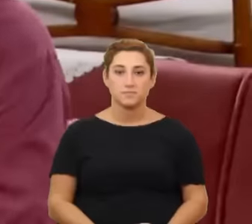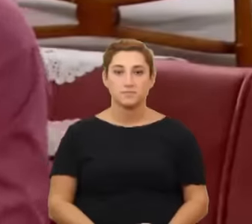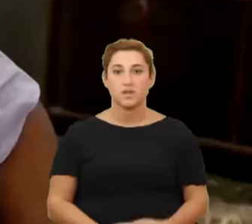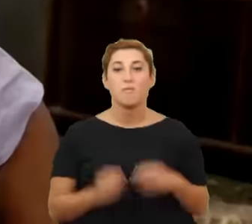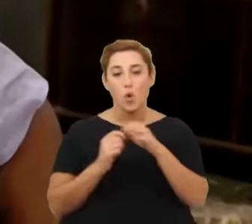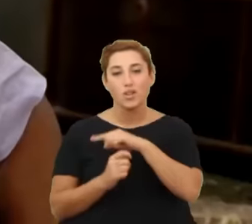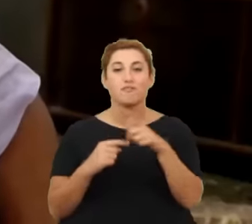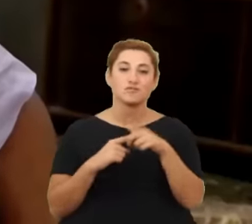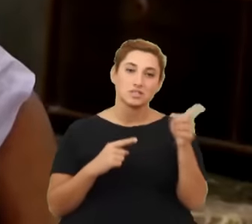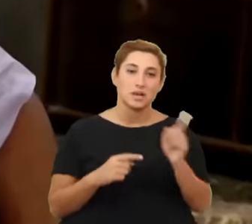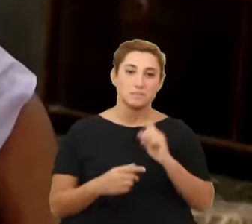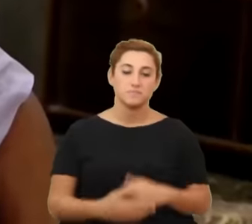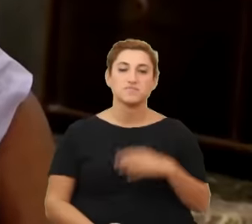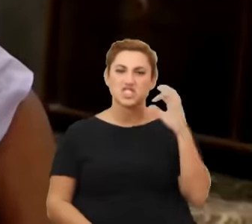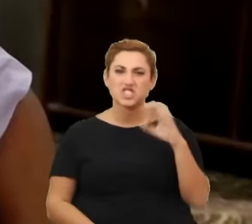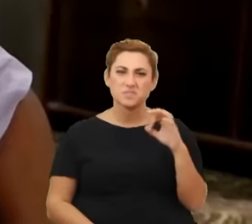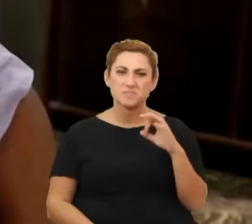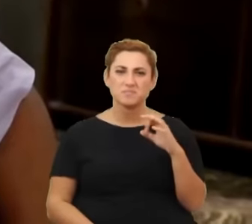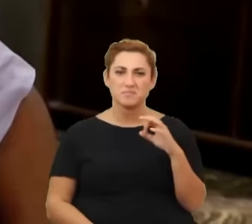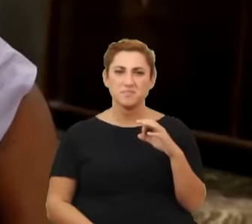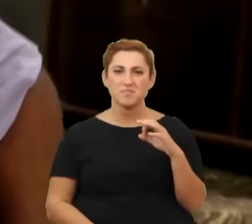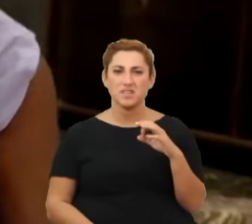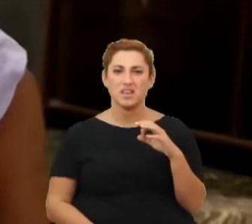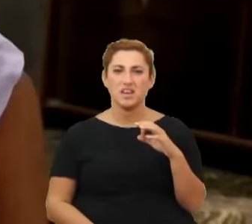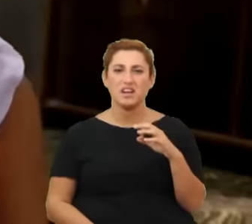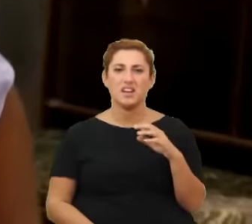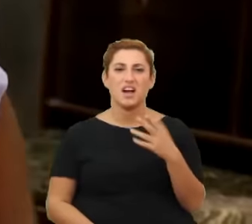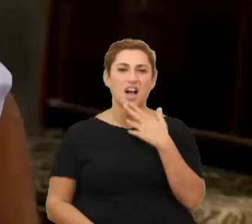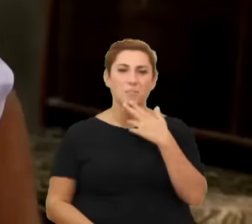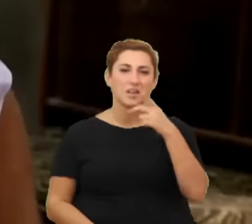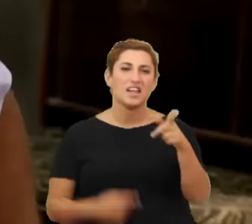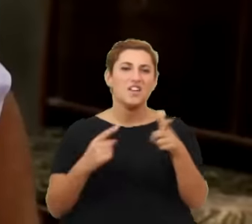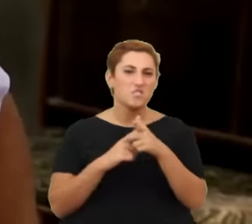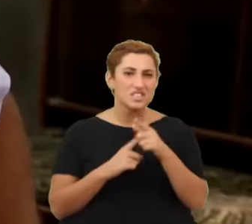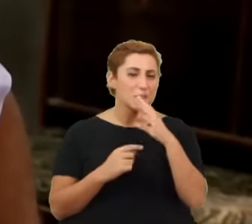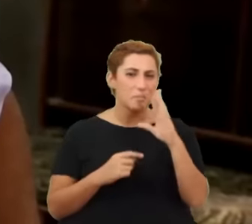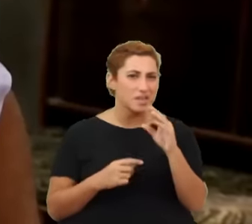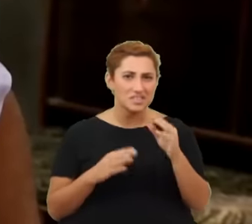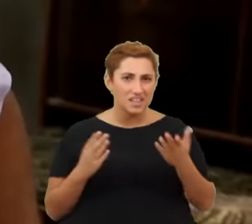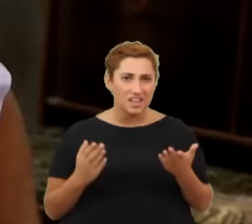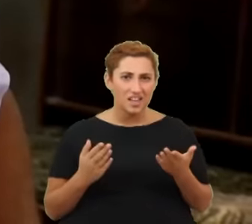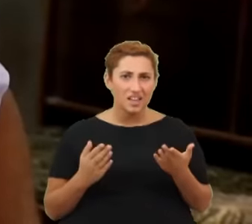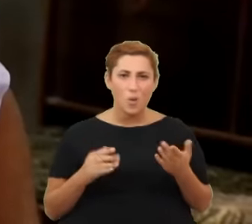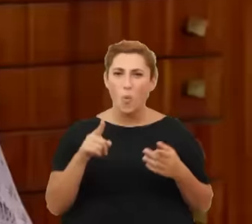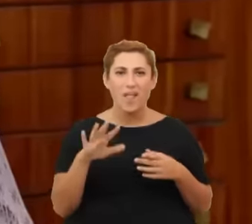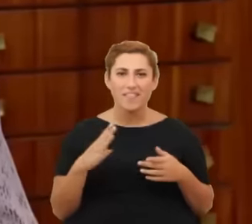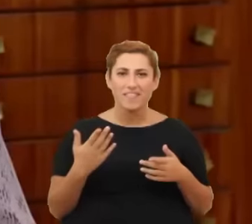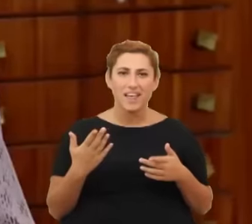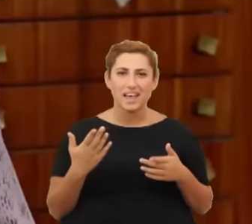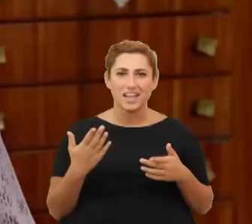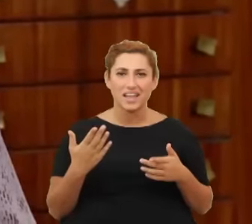Böğürtlen fıska. Şimdi hanımefendi, fıskalı pasta mı? Ne oluyor